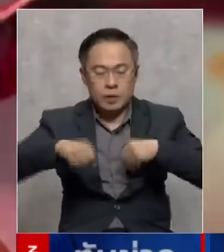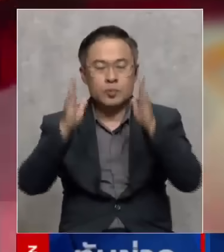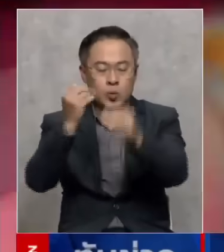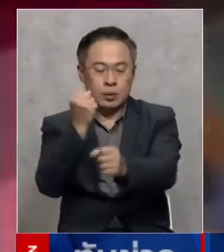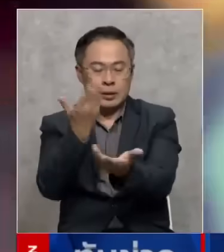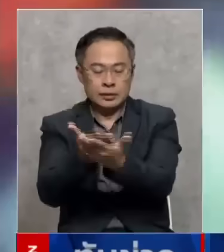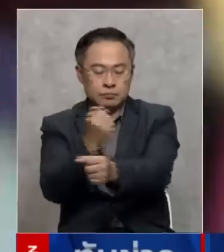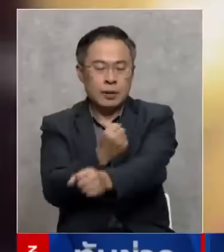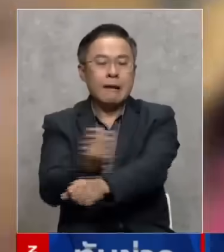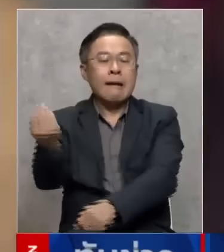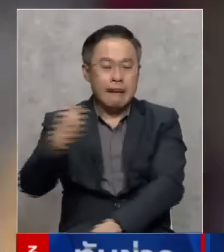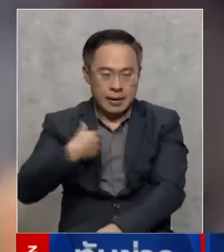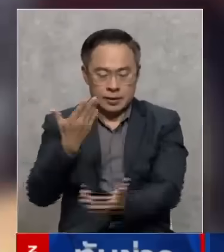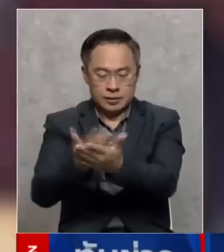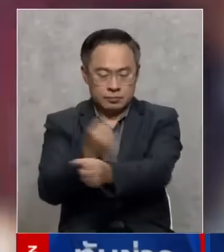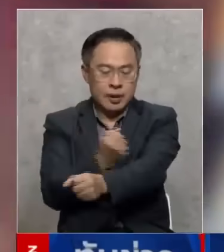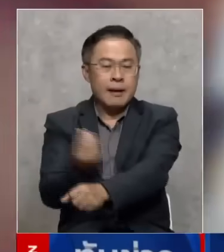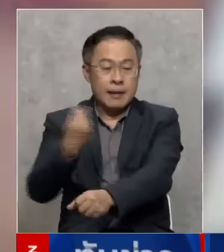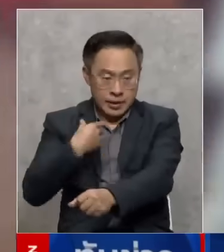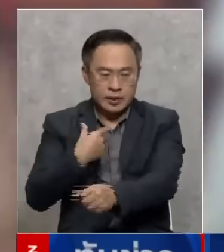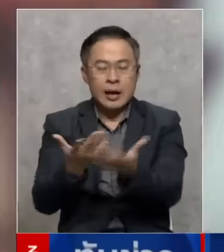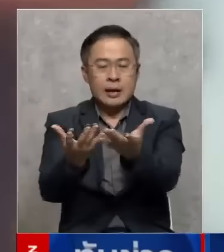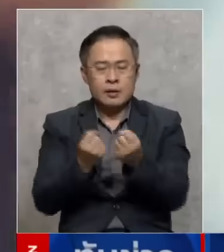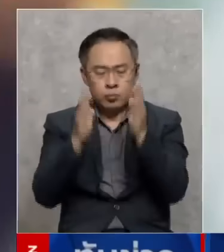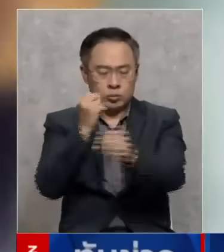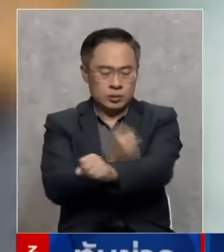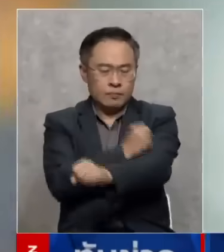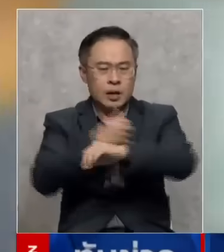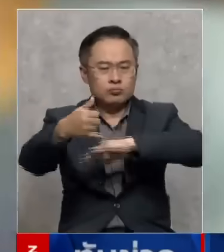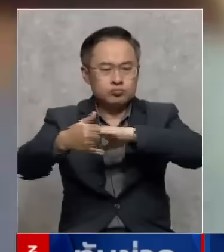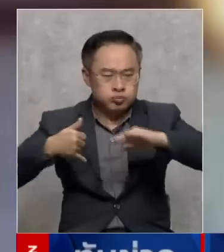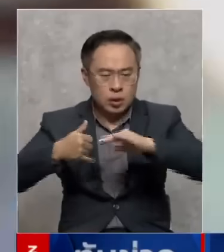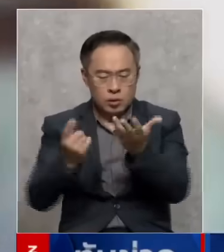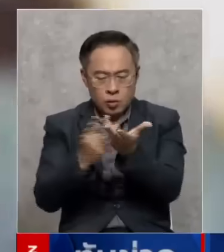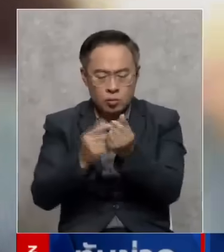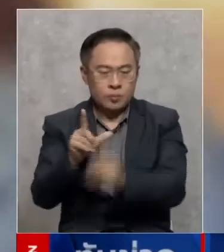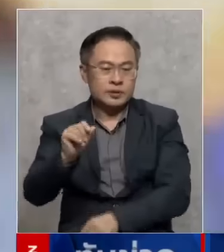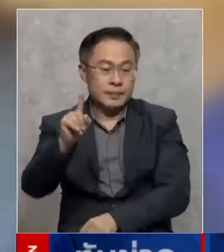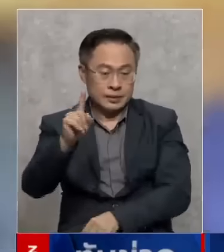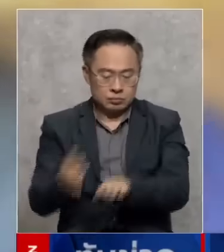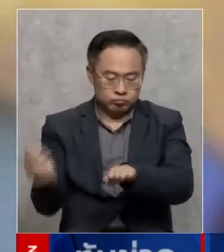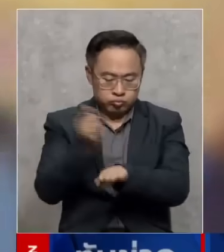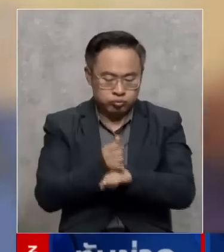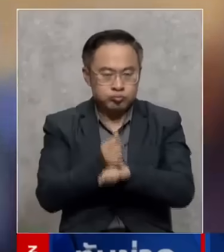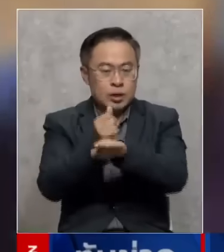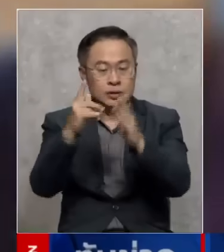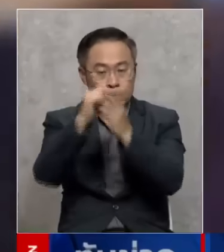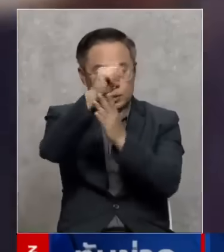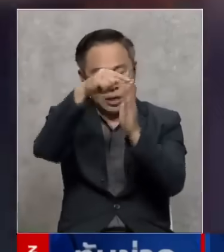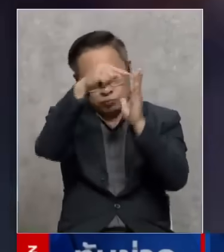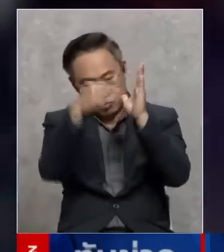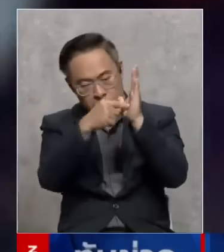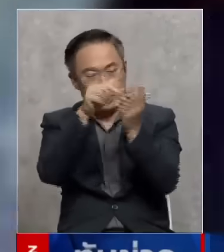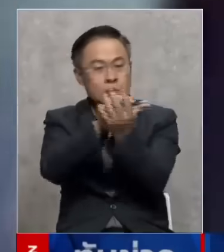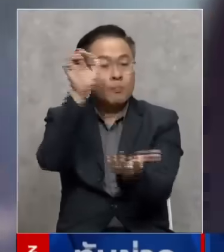ไปรับแรงงานบริเวณป่าข้างทางที่อำเภอแม่ท้อนจังหวัดตาก 21คนนะคะจะไปส่งที่สมุทรปราการได้รับ